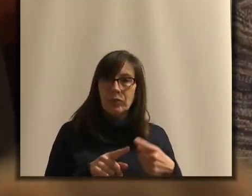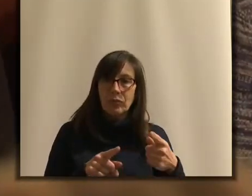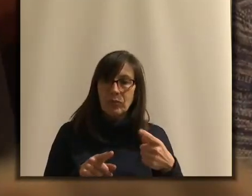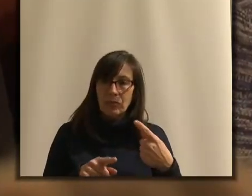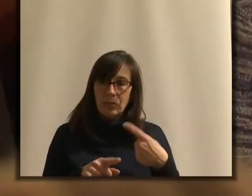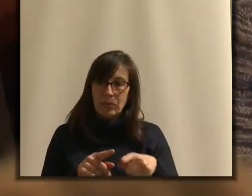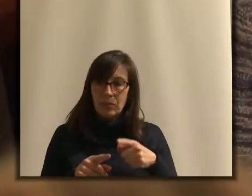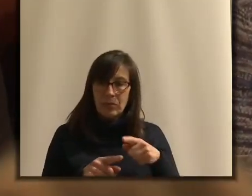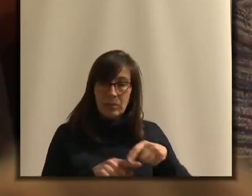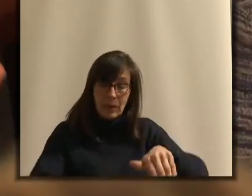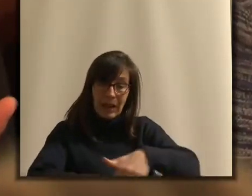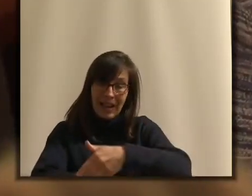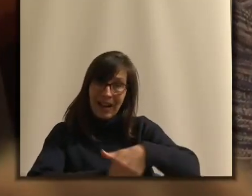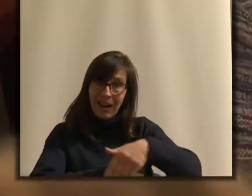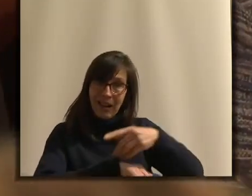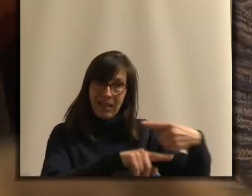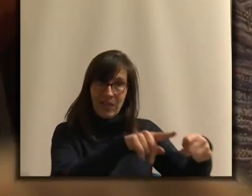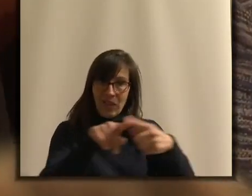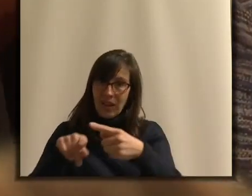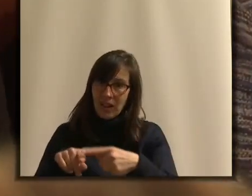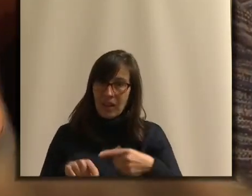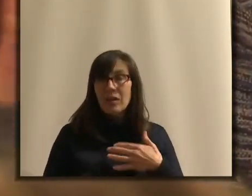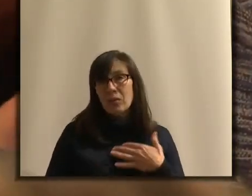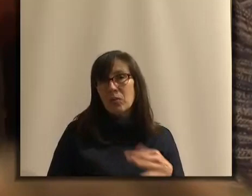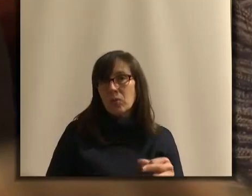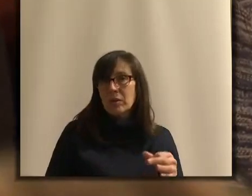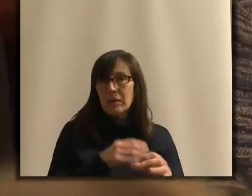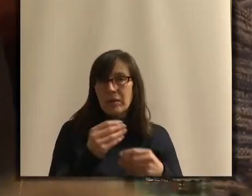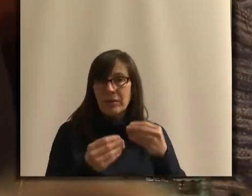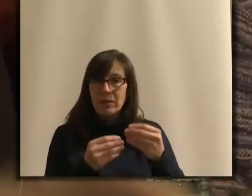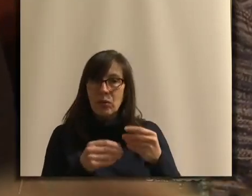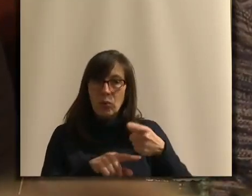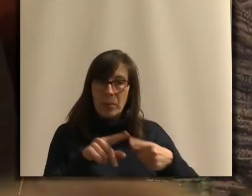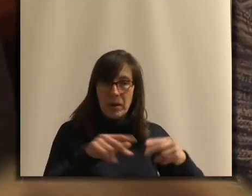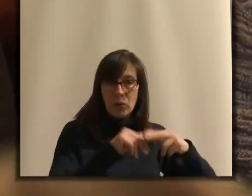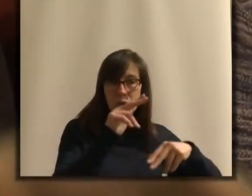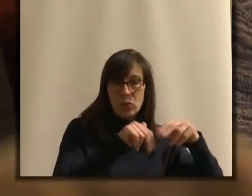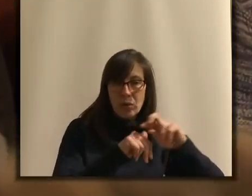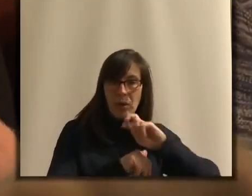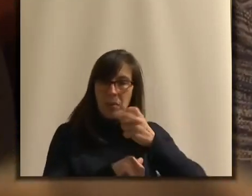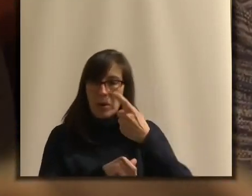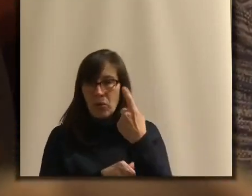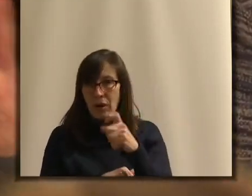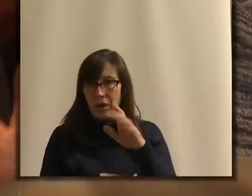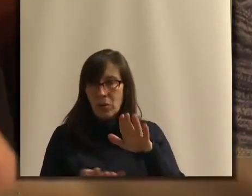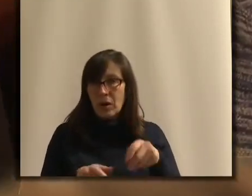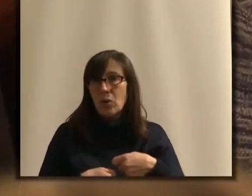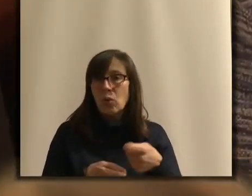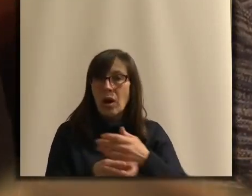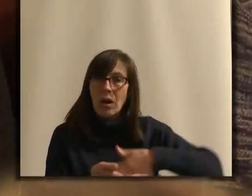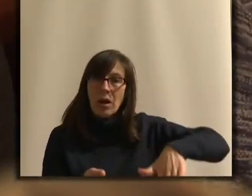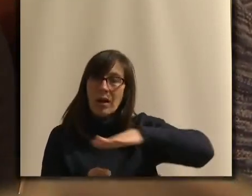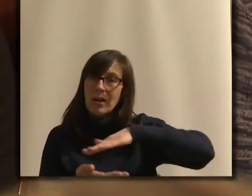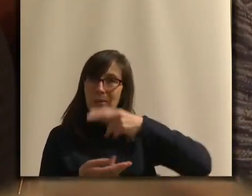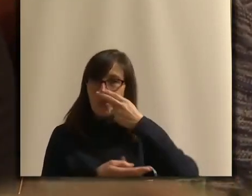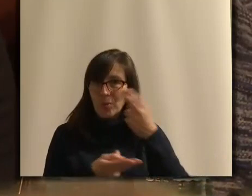cotes dels carrers fan que sigui possible tenir una part construïda i una part no, per tal de donar servei a tot l'espai públic de la